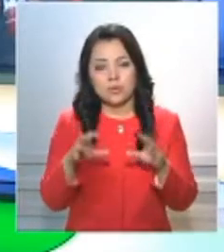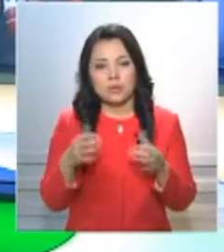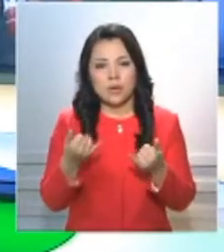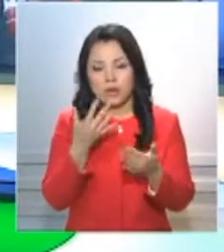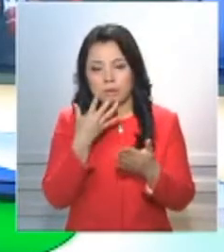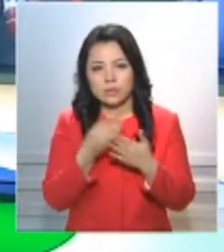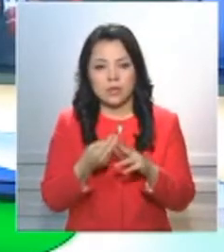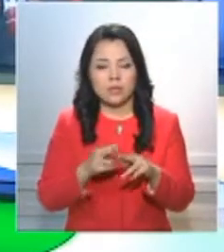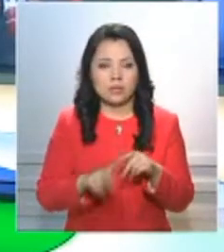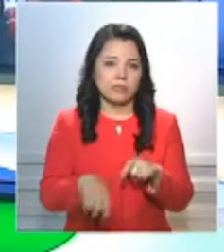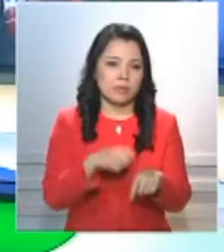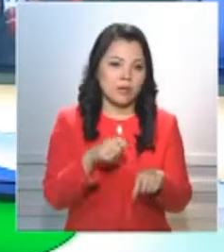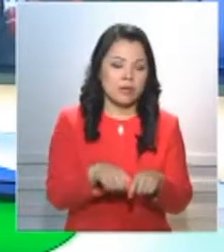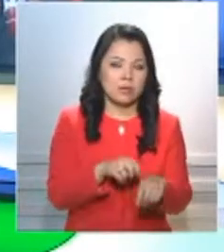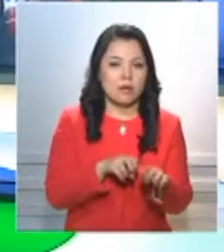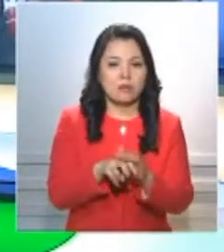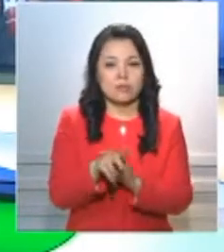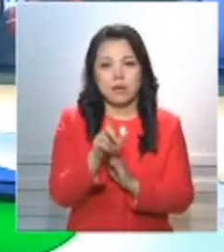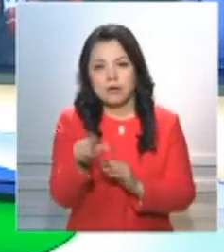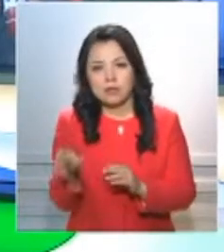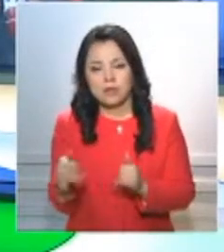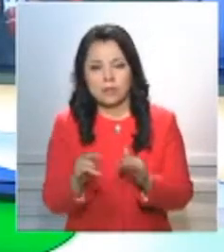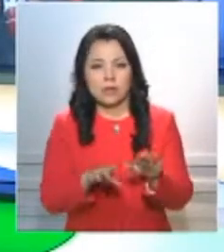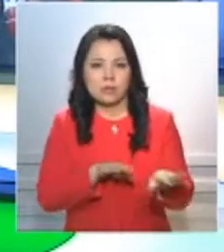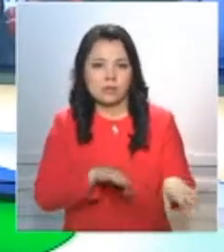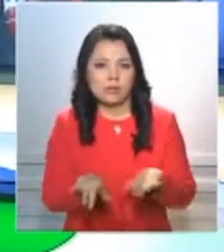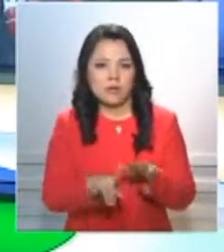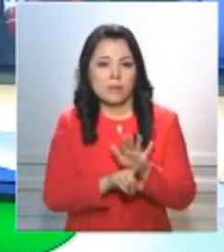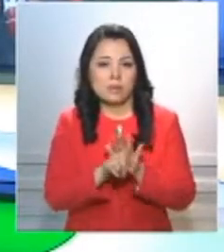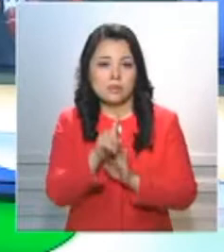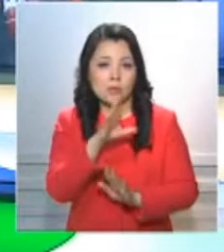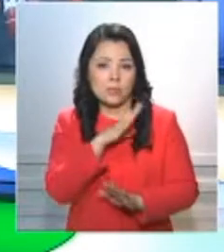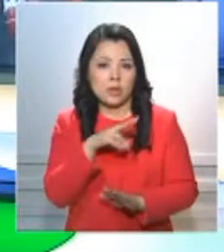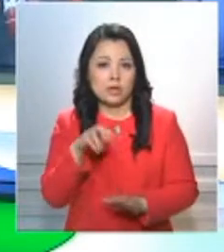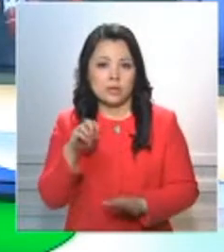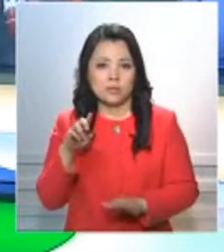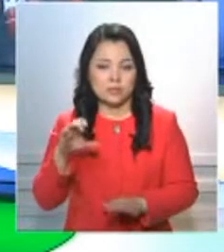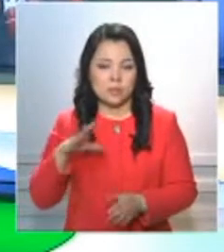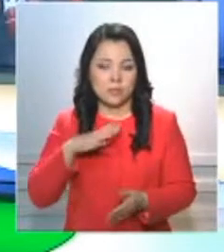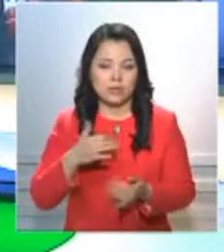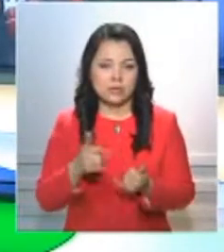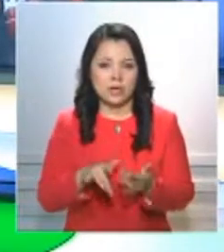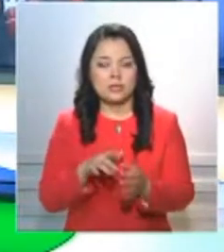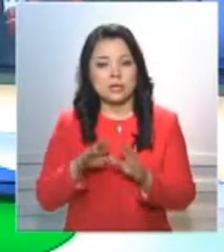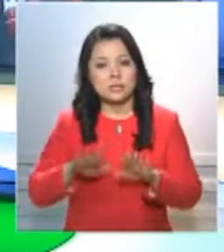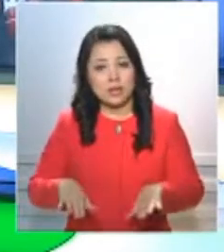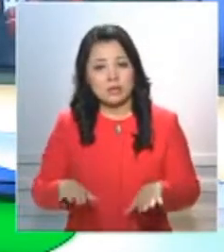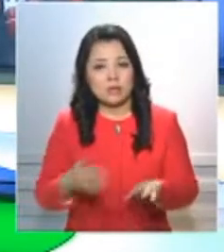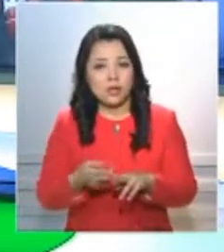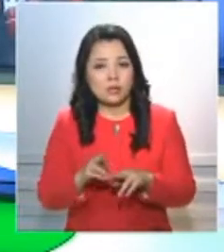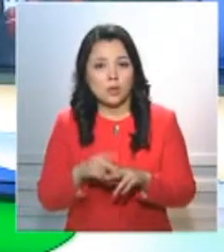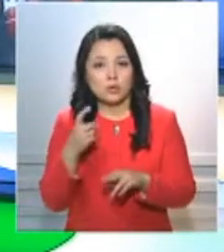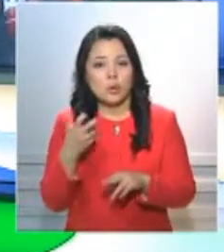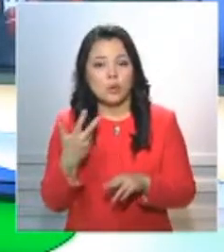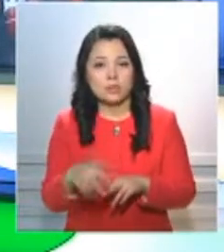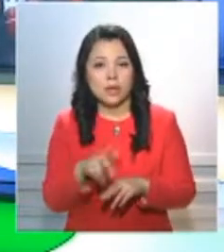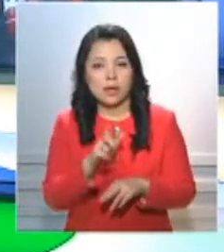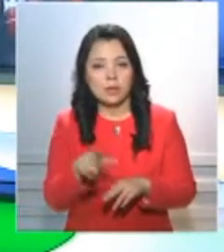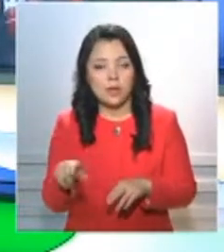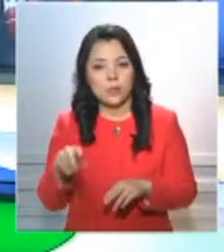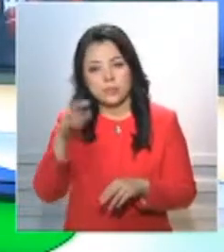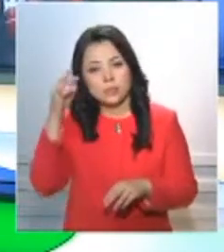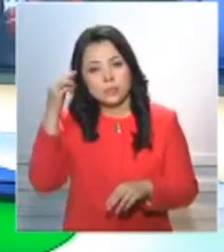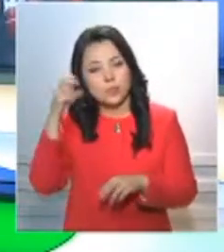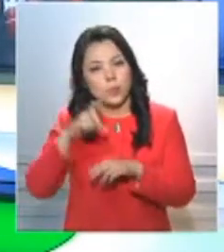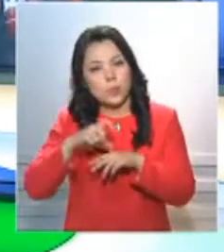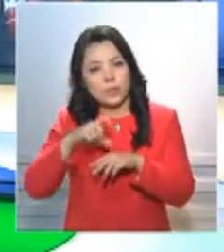жөнелту ісін бастап кетті. Осы мақсатта бүгін Лесбос аралындағы екі кемеге бөлініп мінген 130 босқын Түркия жағалауына